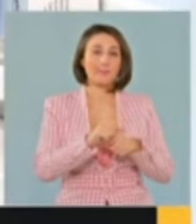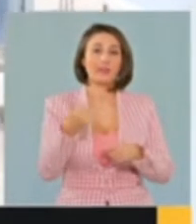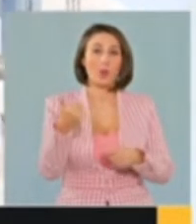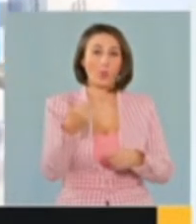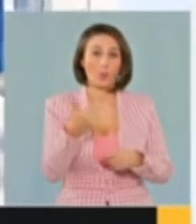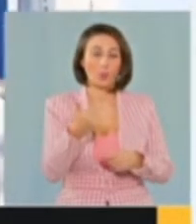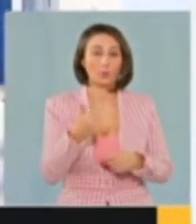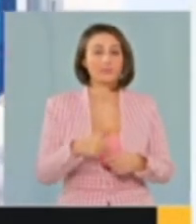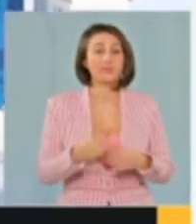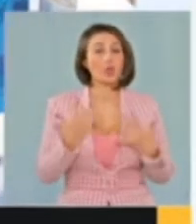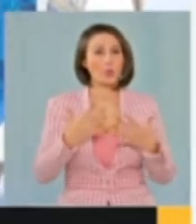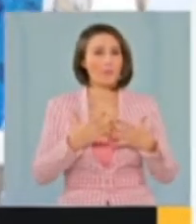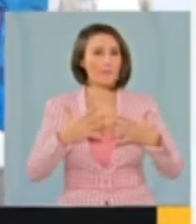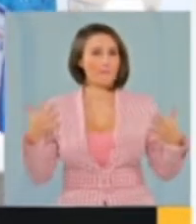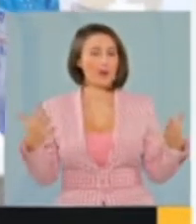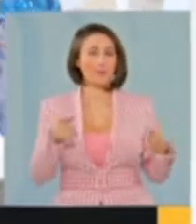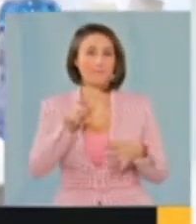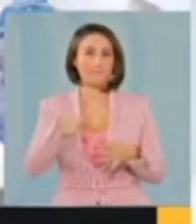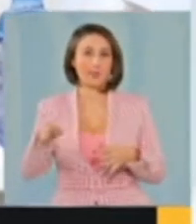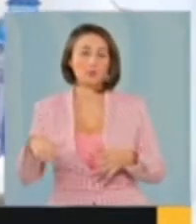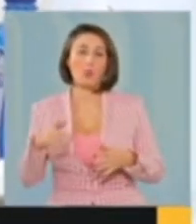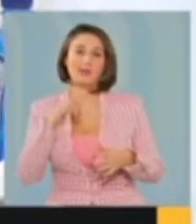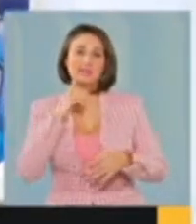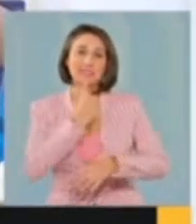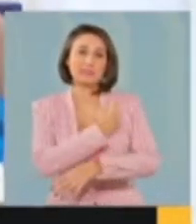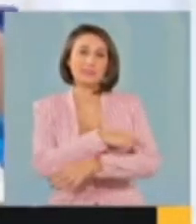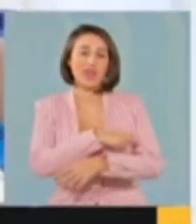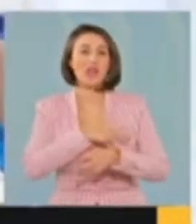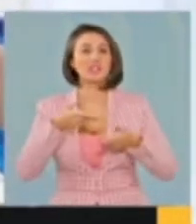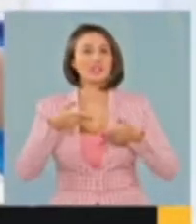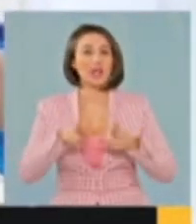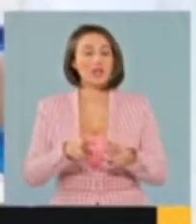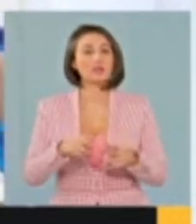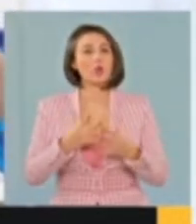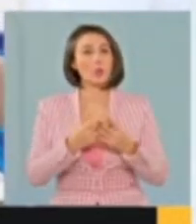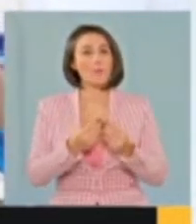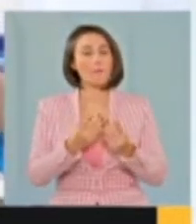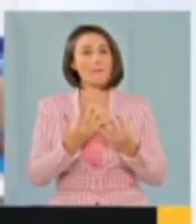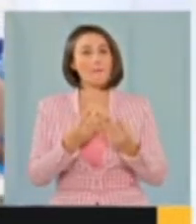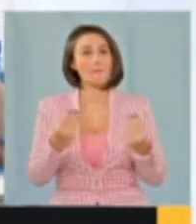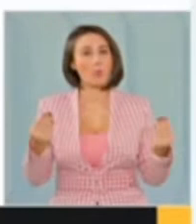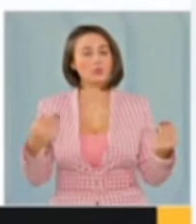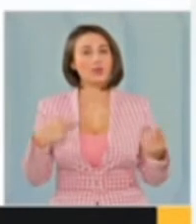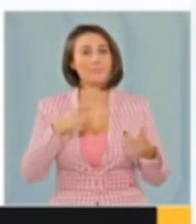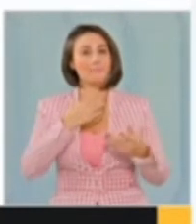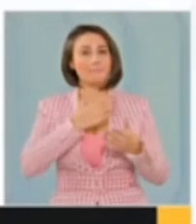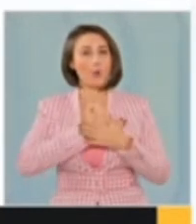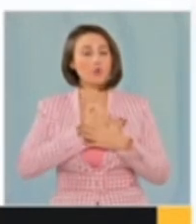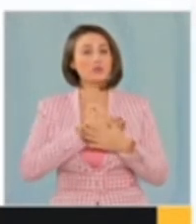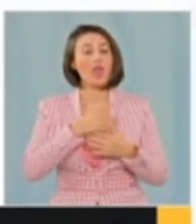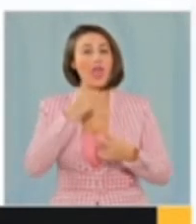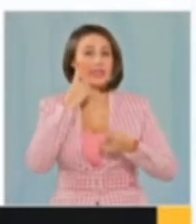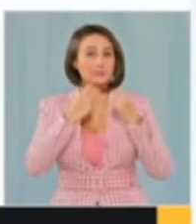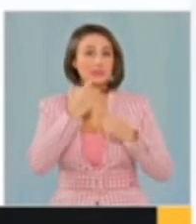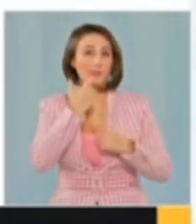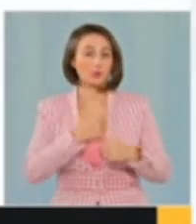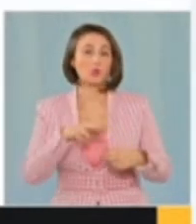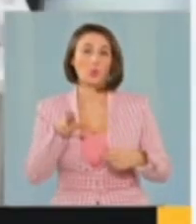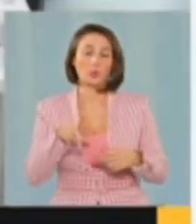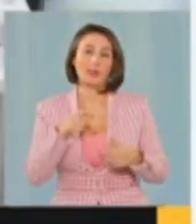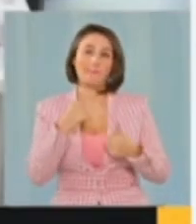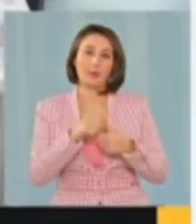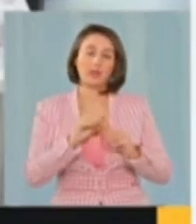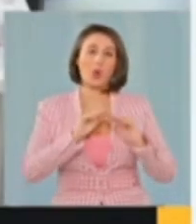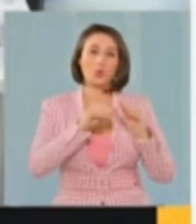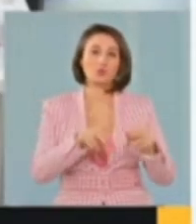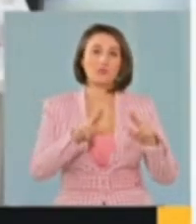primul rând, numărul mare de persoane spitalizate, numărul mare de morți, experiențe personale, rude, prieteni care au ajuns